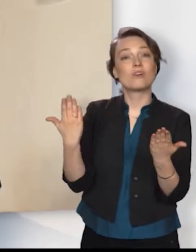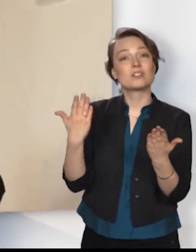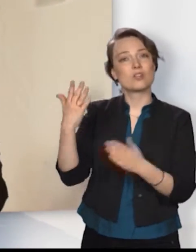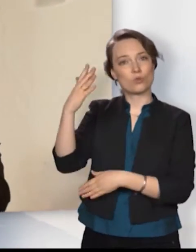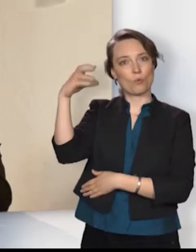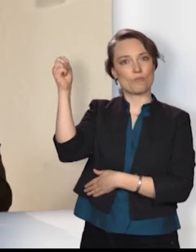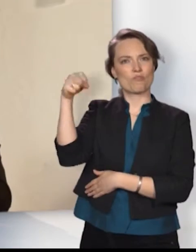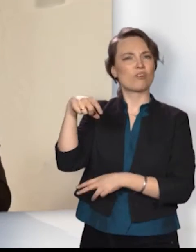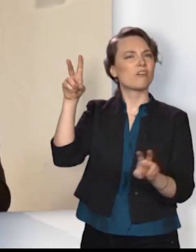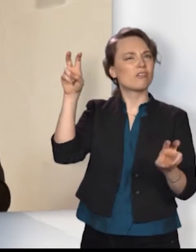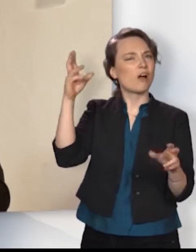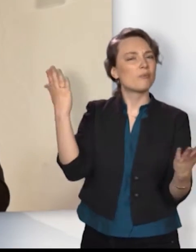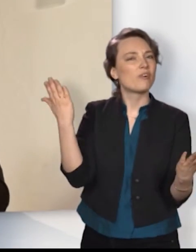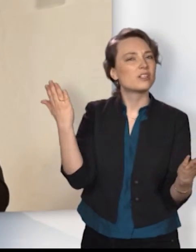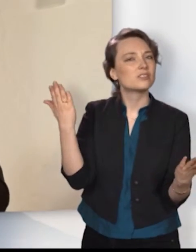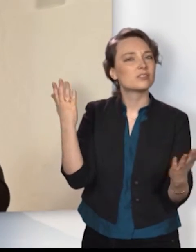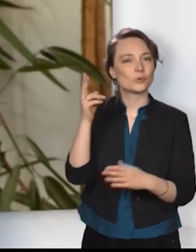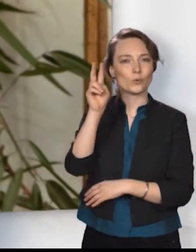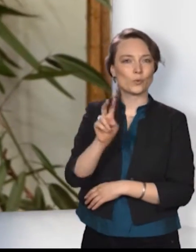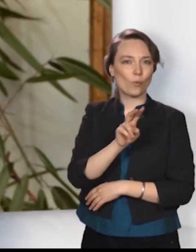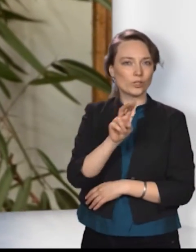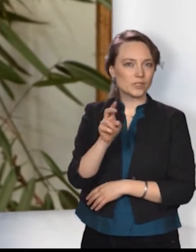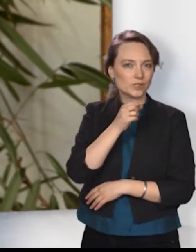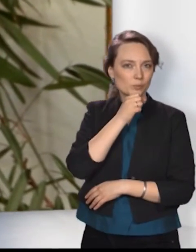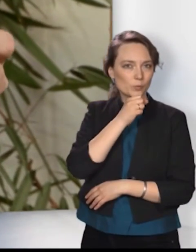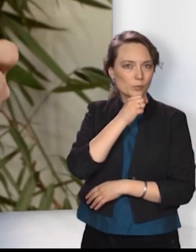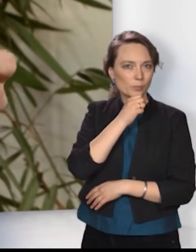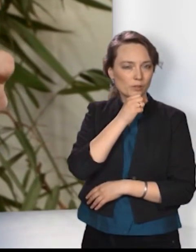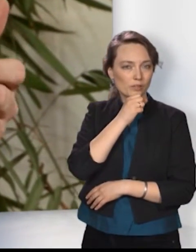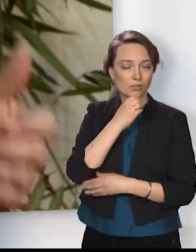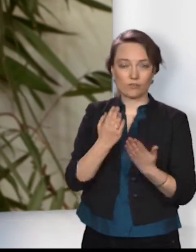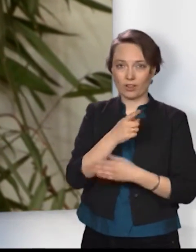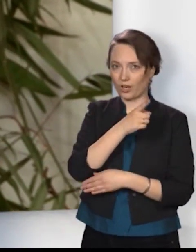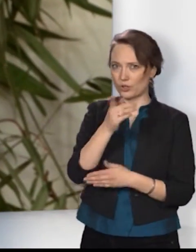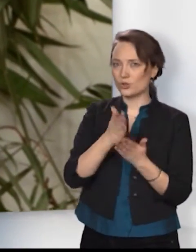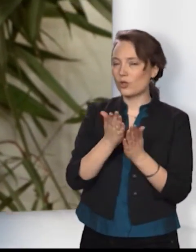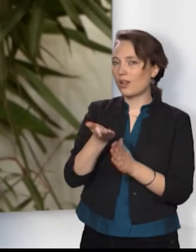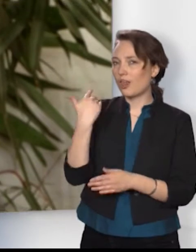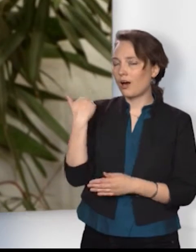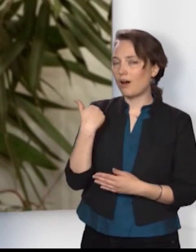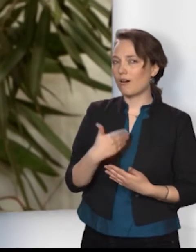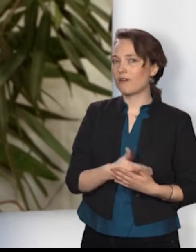Kreuzbube, der uns vielleicht schon längst in der Hinterhand ist.